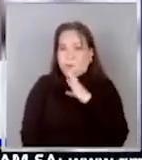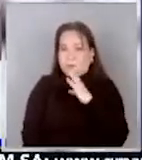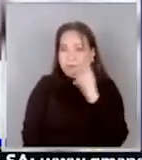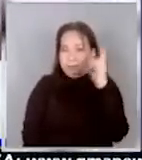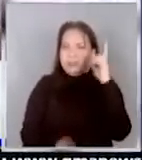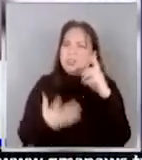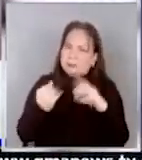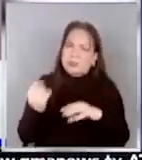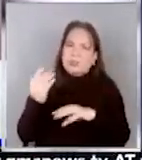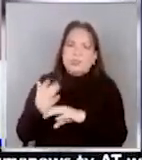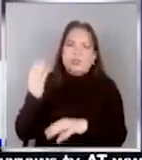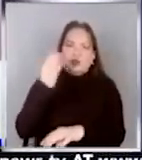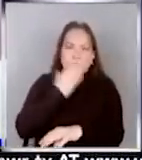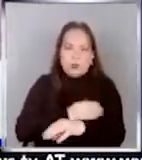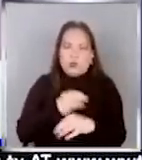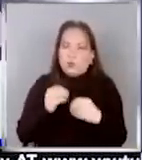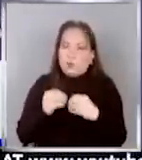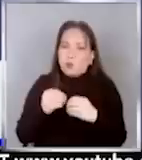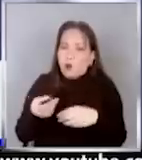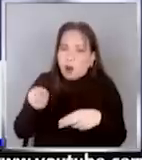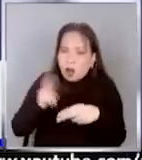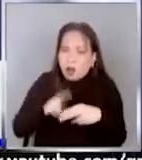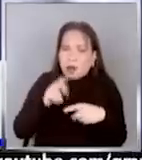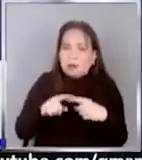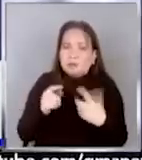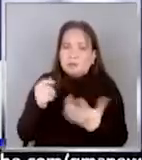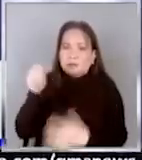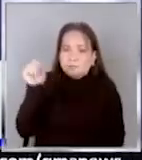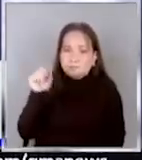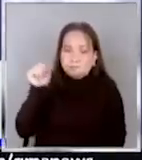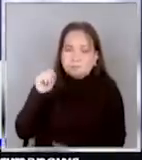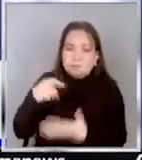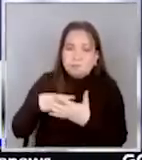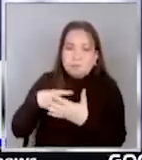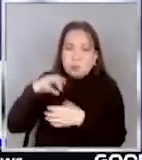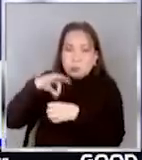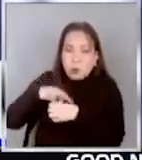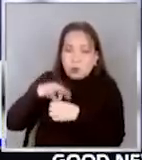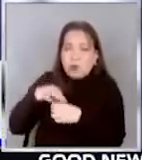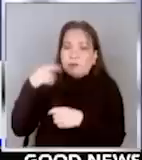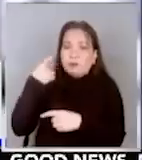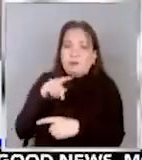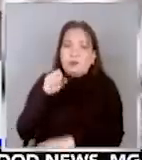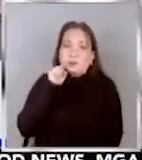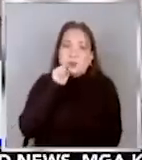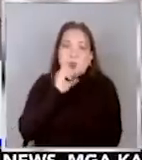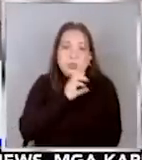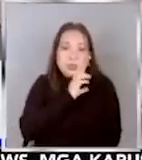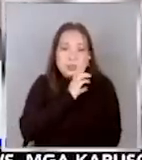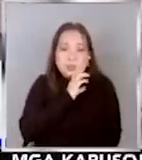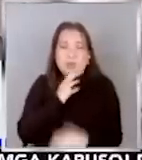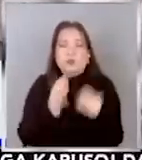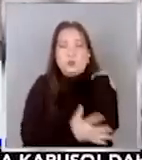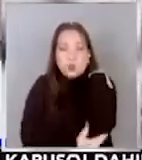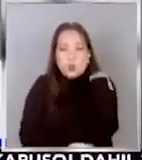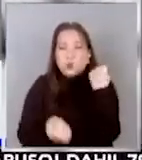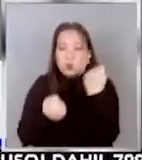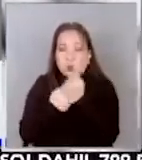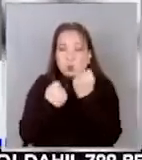indigent senior citizens as a means to augment their daily subsistence and medical needs. Ayon sa